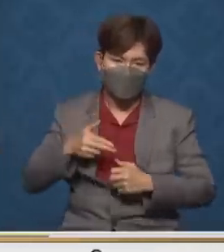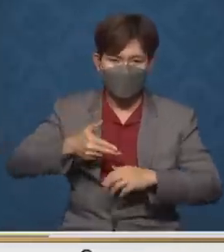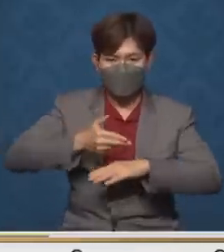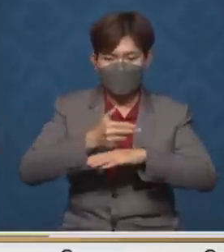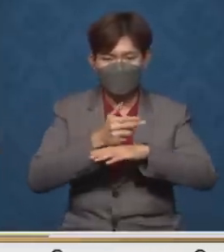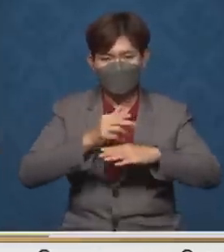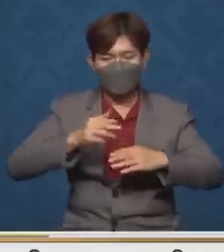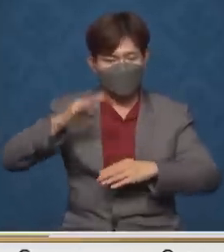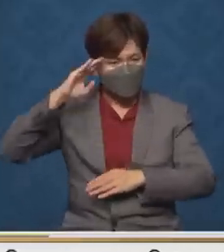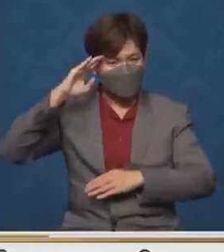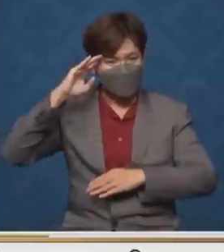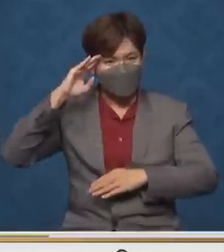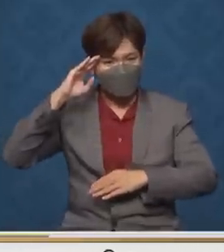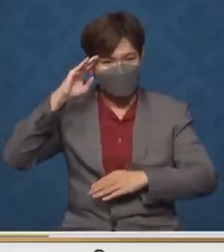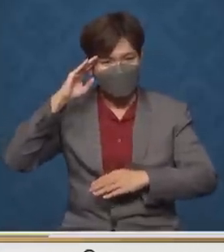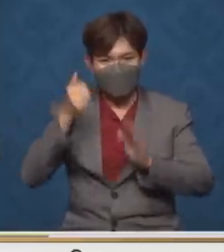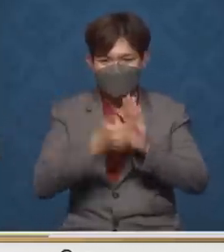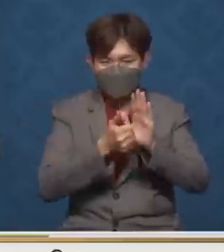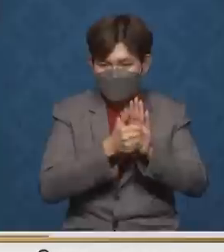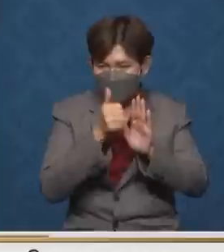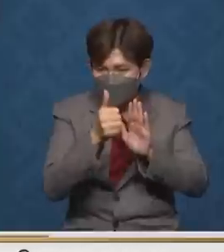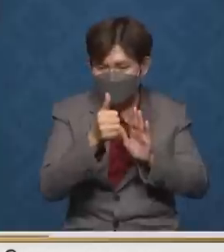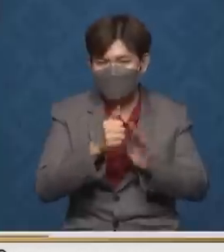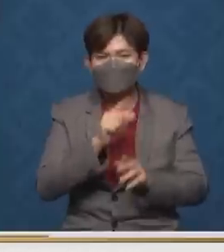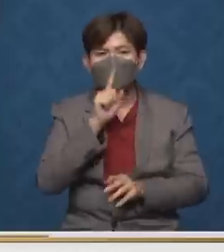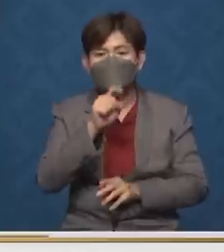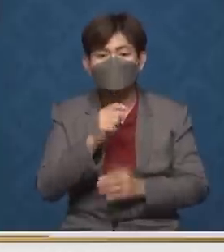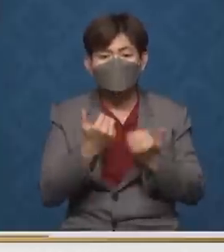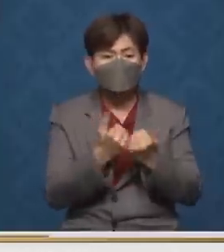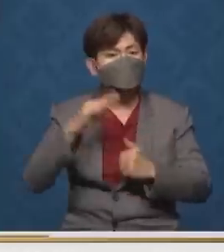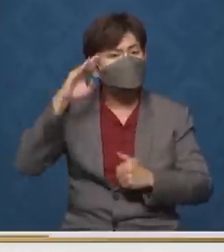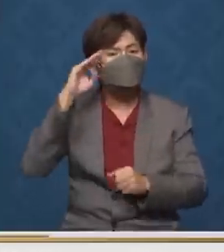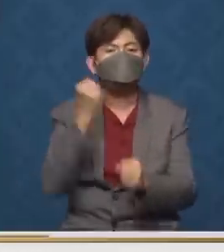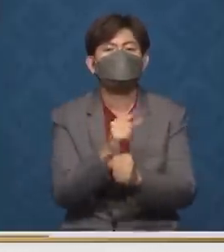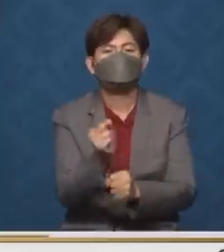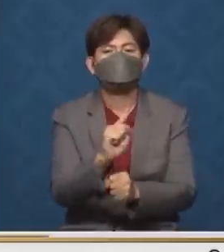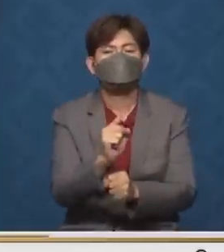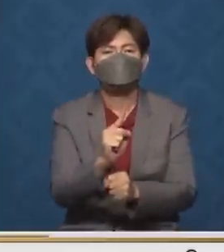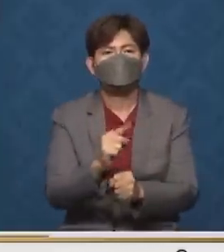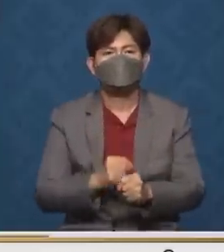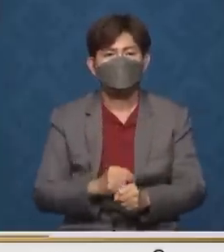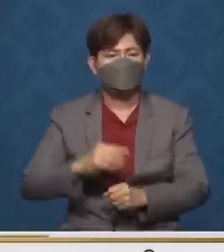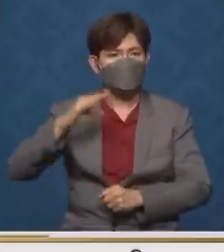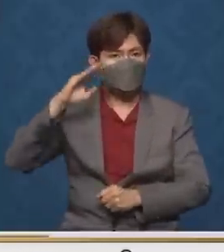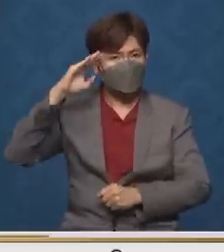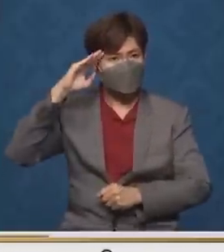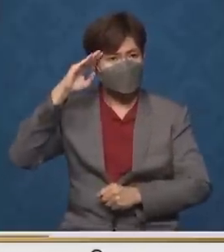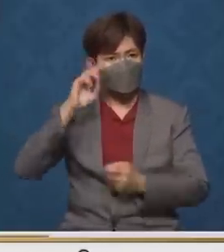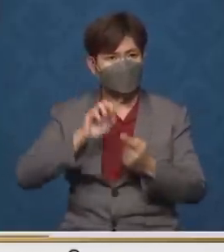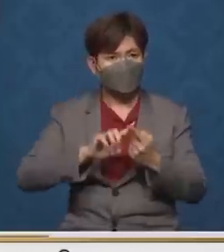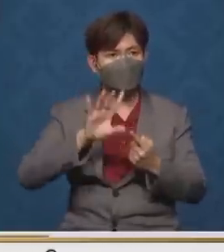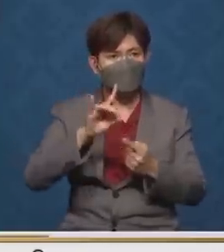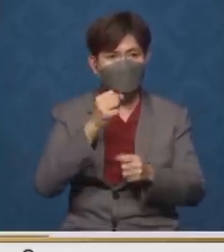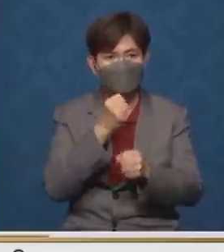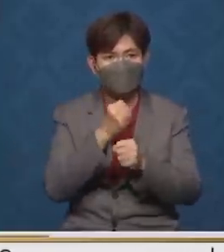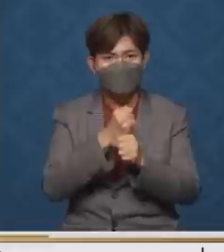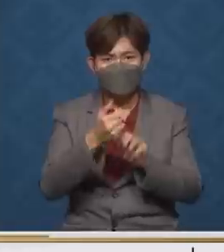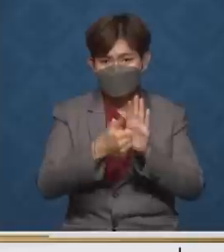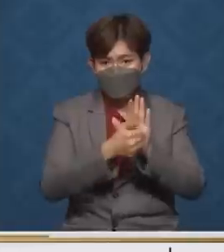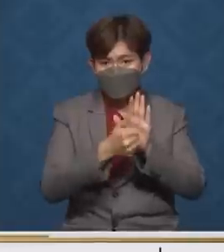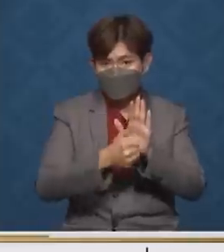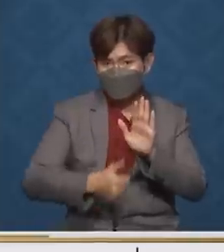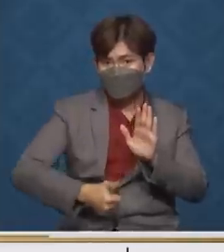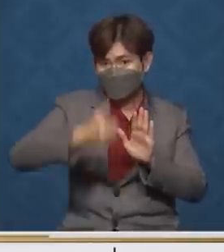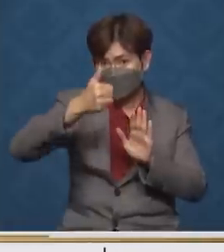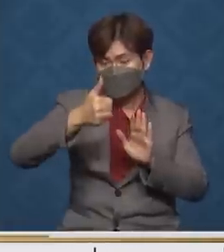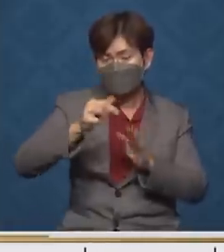มาศัพร์นี่ก้องทัร gravesจะทำอะไรกันต่อไปถ้าต tysฮะ 108ทําเพจแบบนี้แล้วได้ดีเยี่